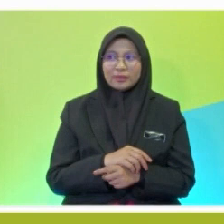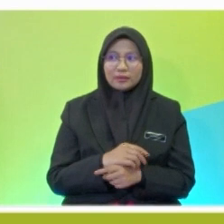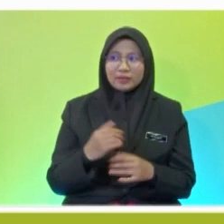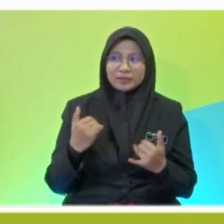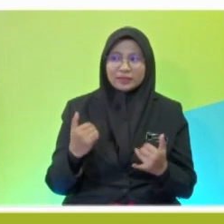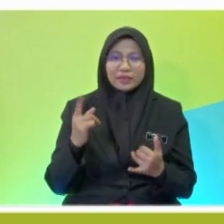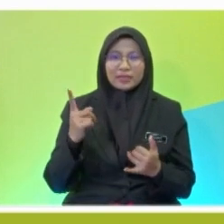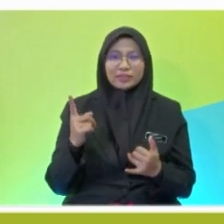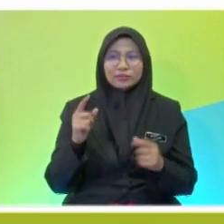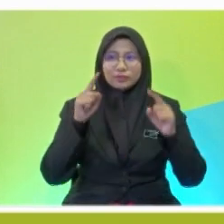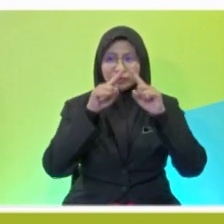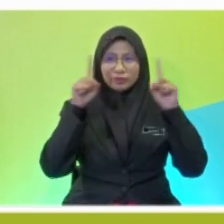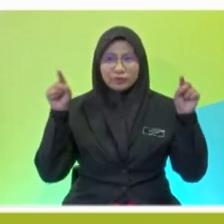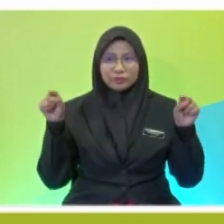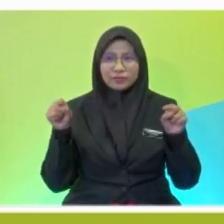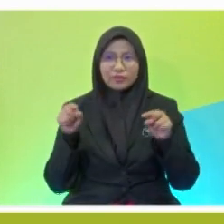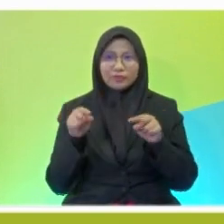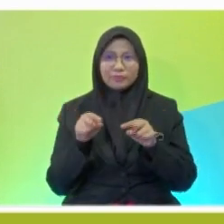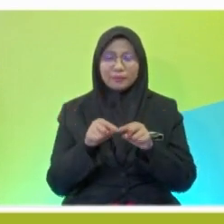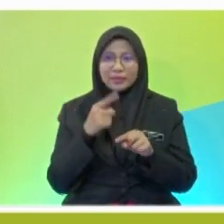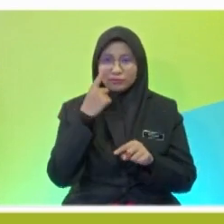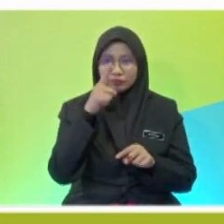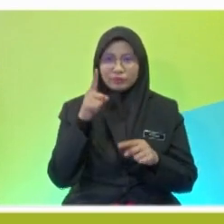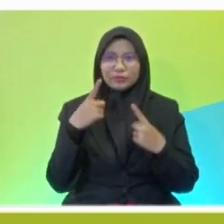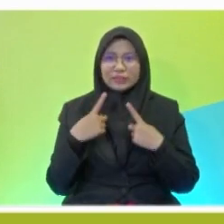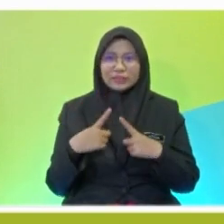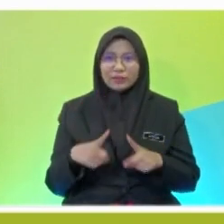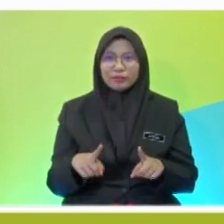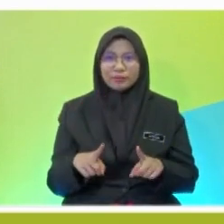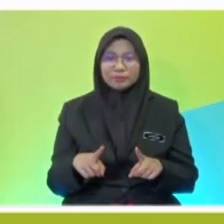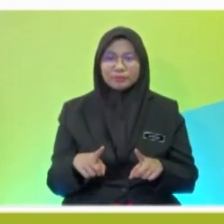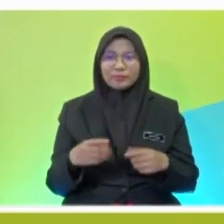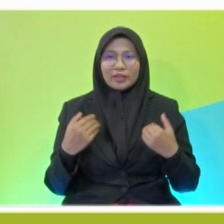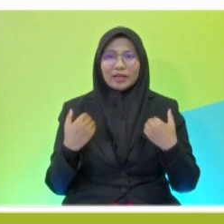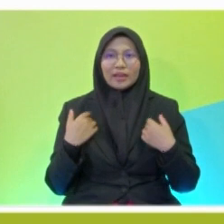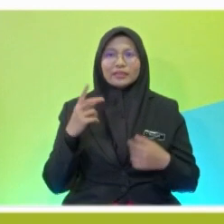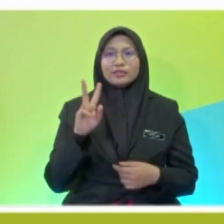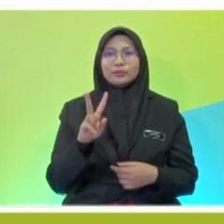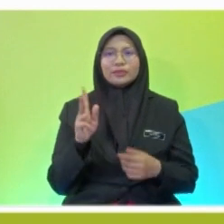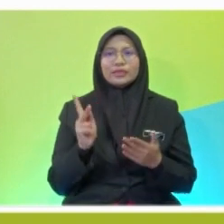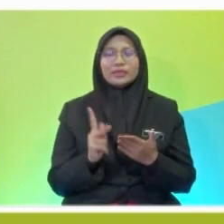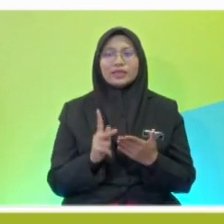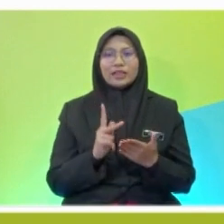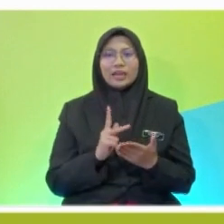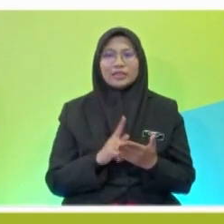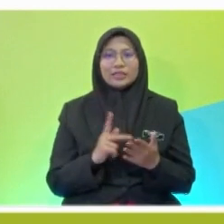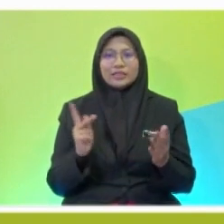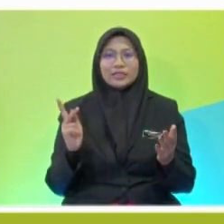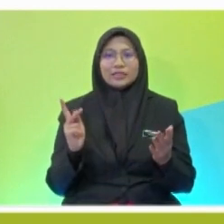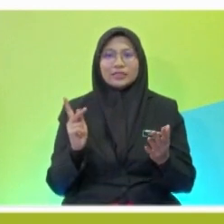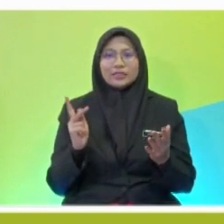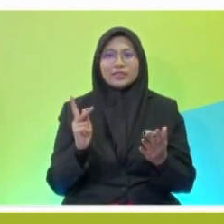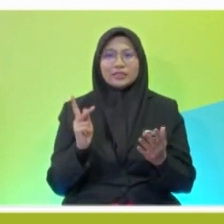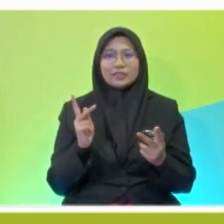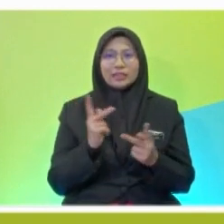upah + cos sampingan + cos Untung di sini berlaku dua kali penyiraan ya pengiriman proses pengin jadi